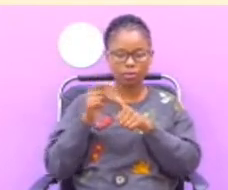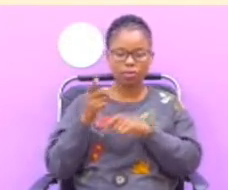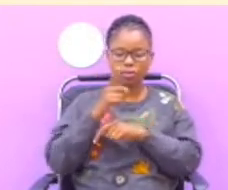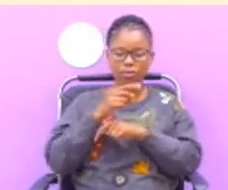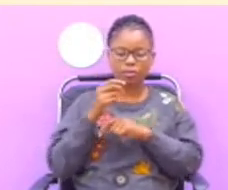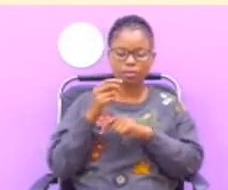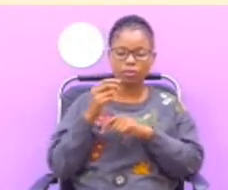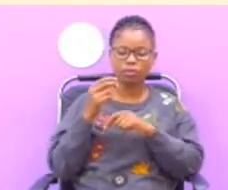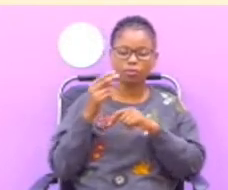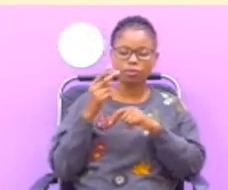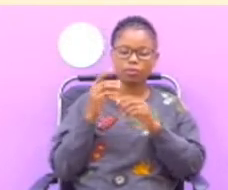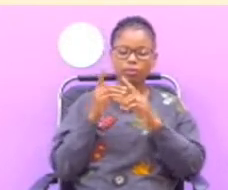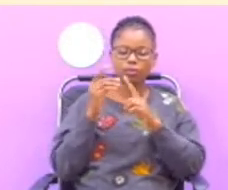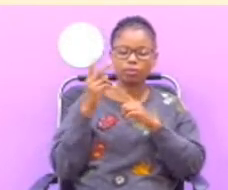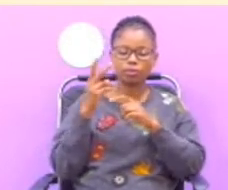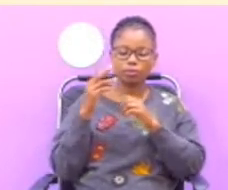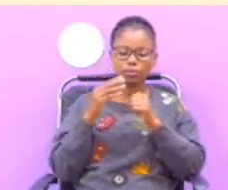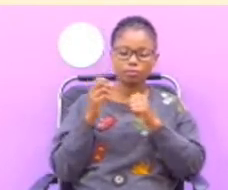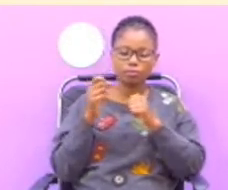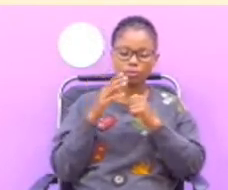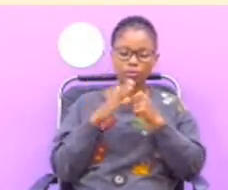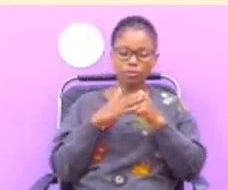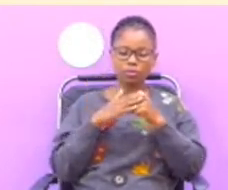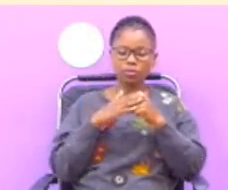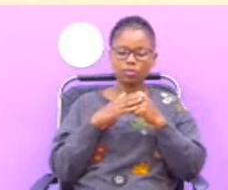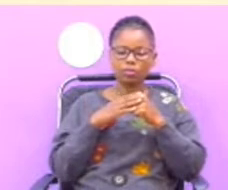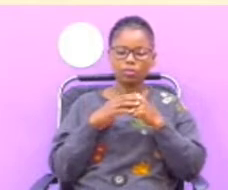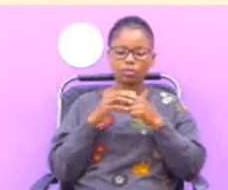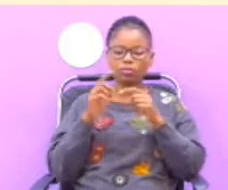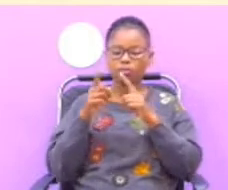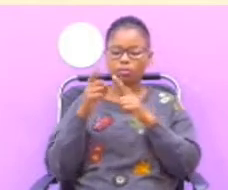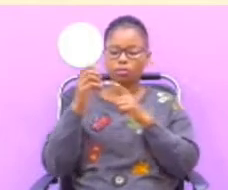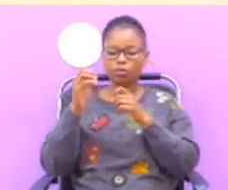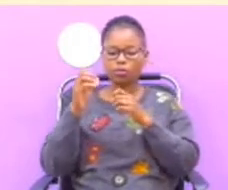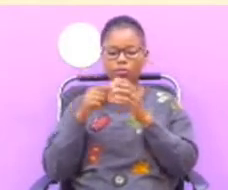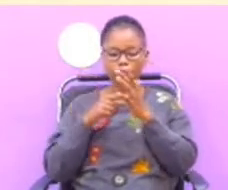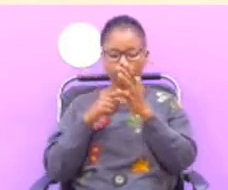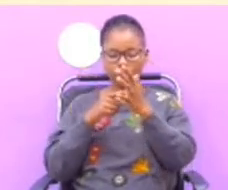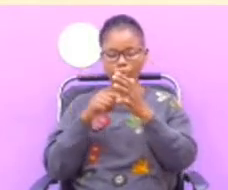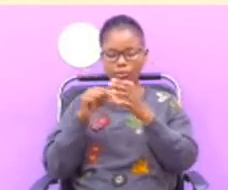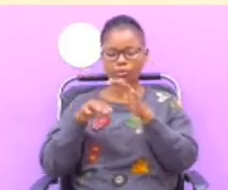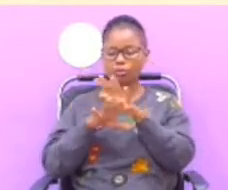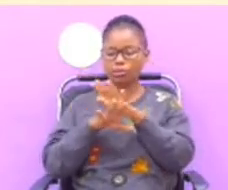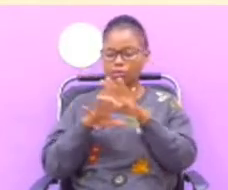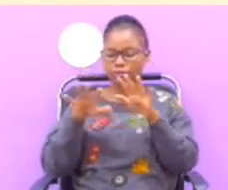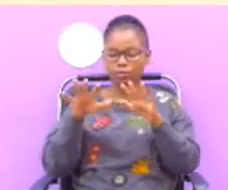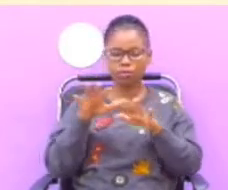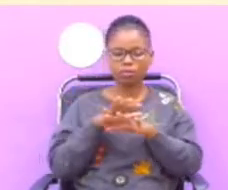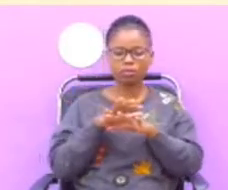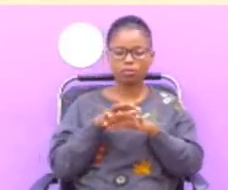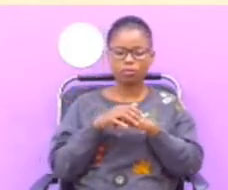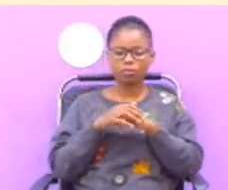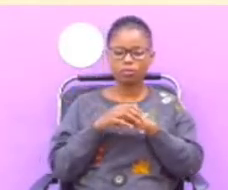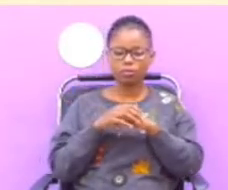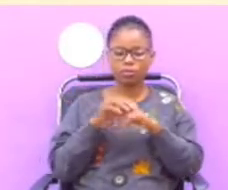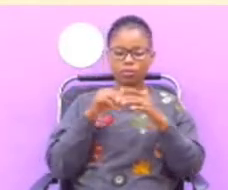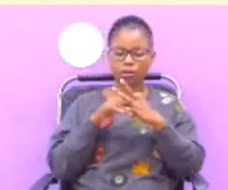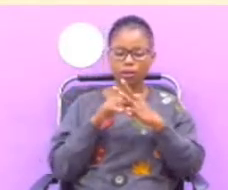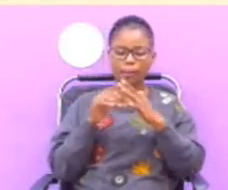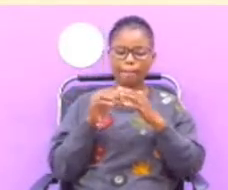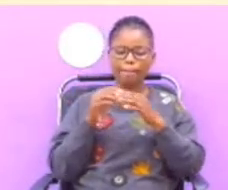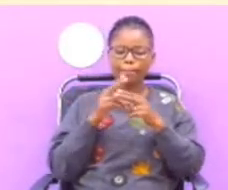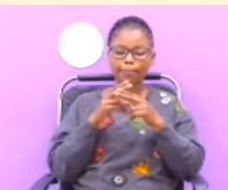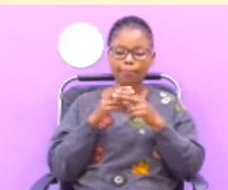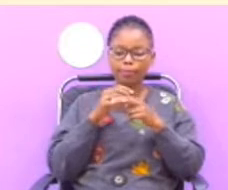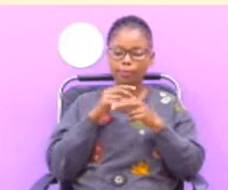wa kenda, ũhotani na hinya waku Mwathani, reke wonekane maũndũ-inĩ mothe. Thĩinĩ wa rĩtwa rĩa Ngai